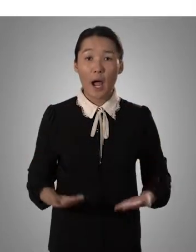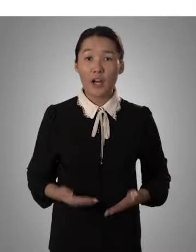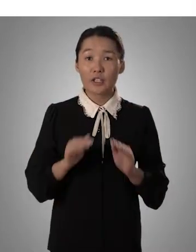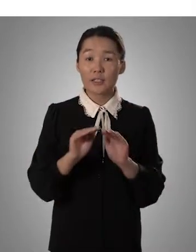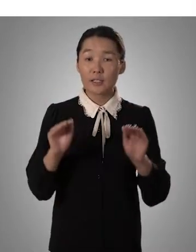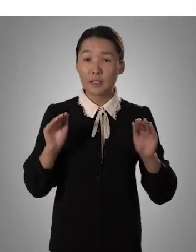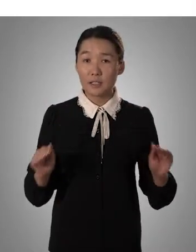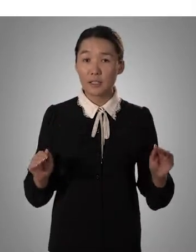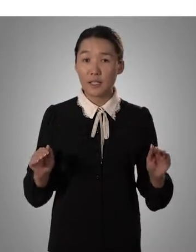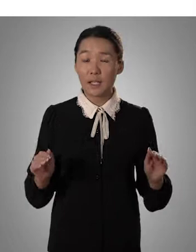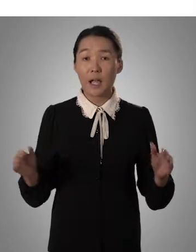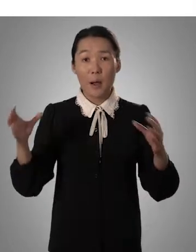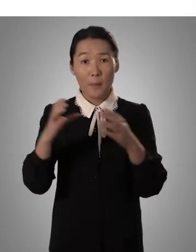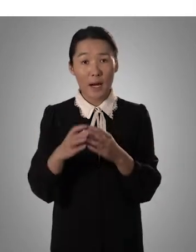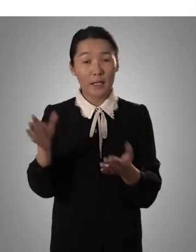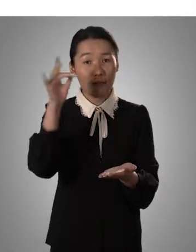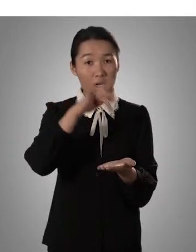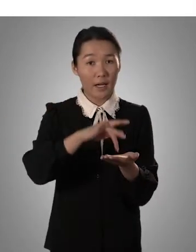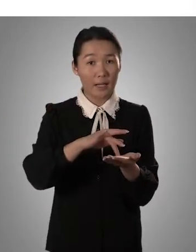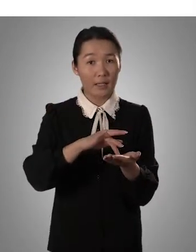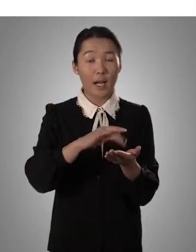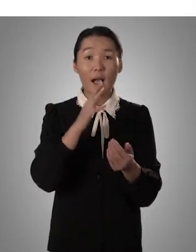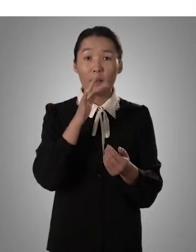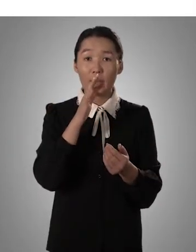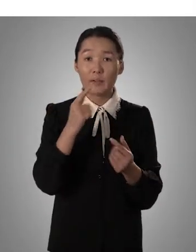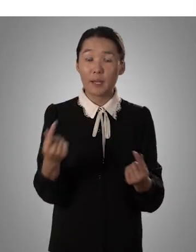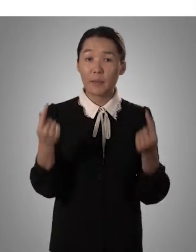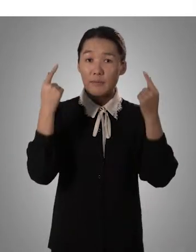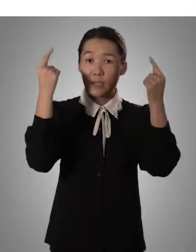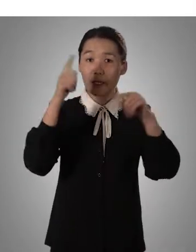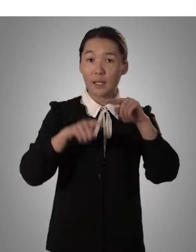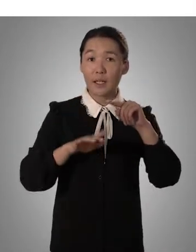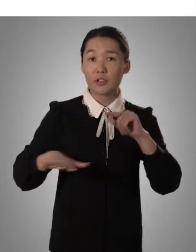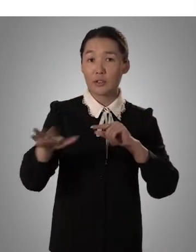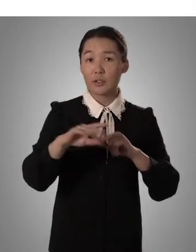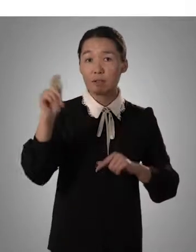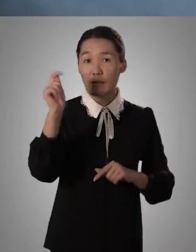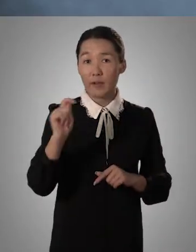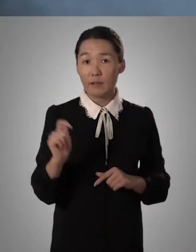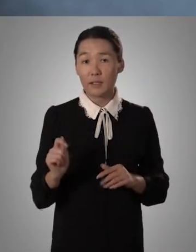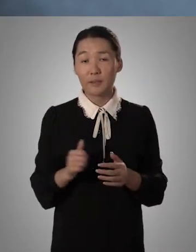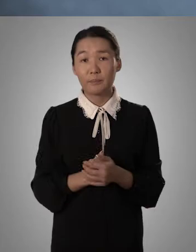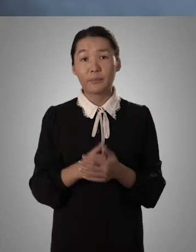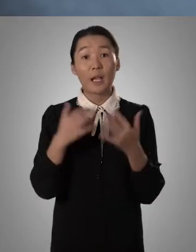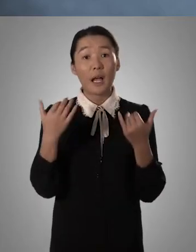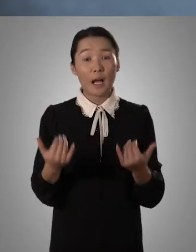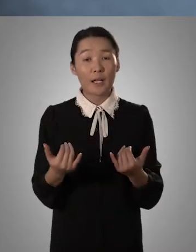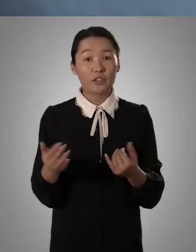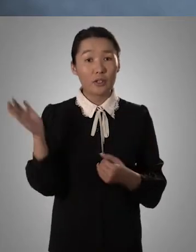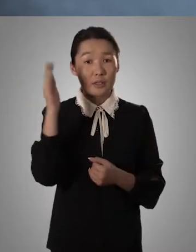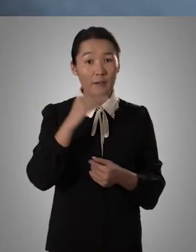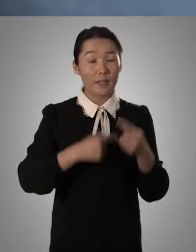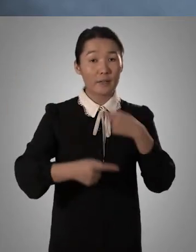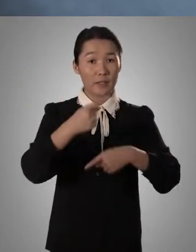маленького приморского городка во время великой отечественной войны а сейчас давайте вернёмся